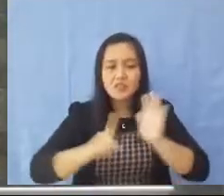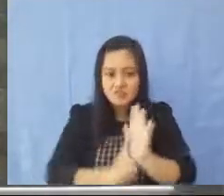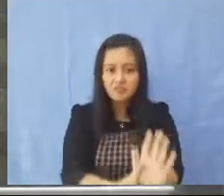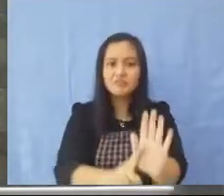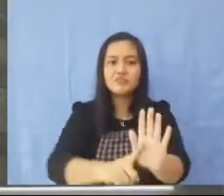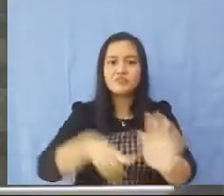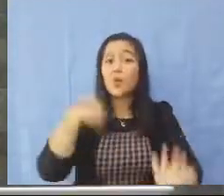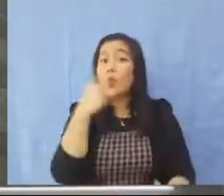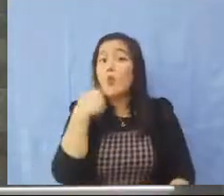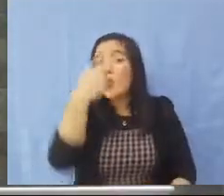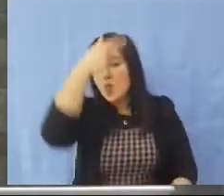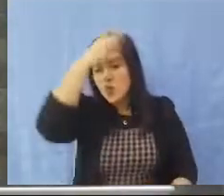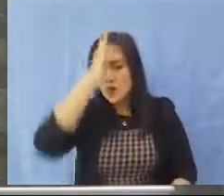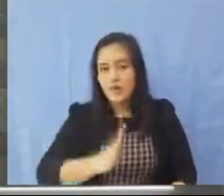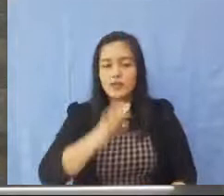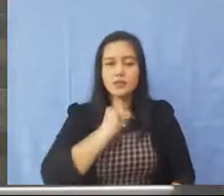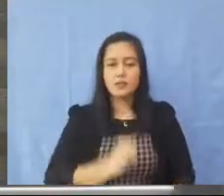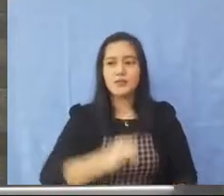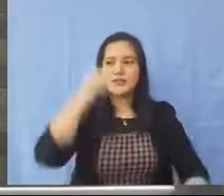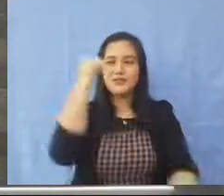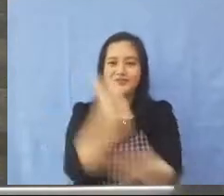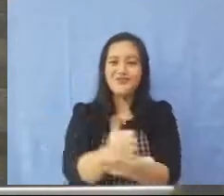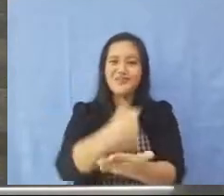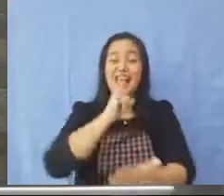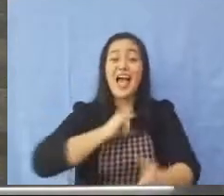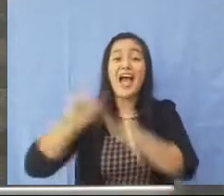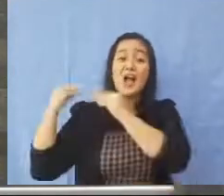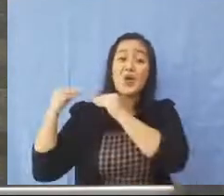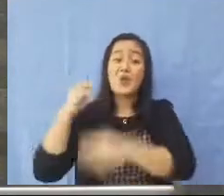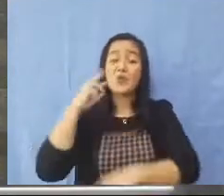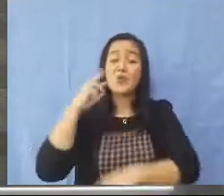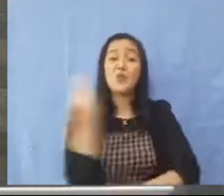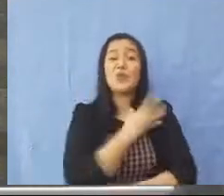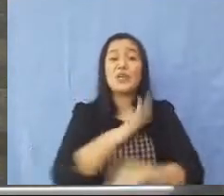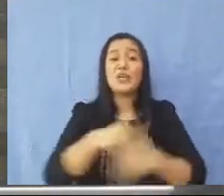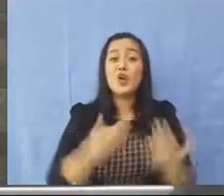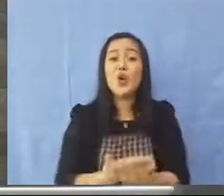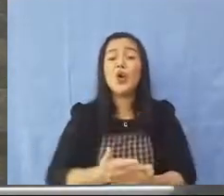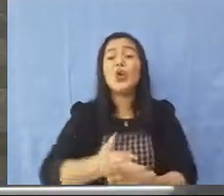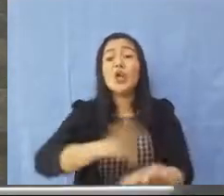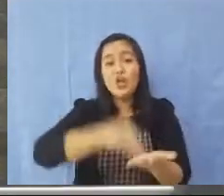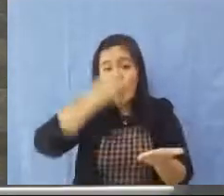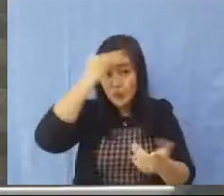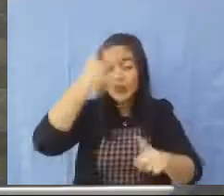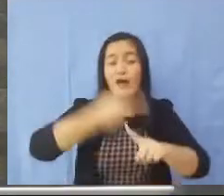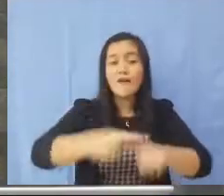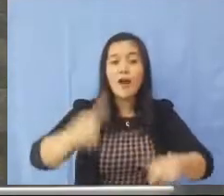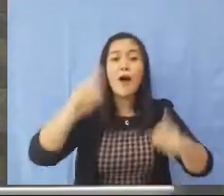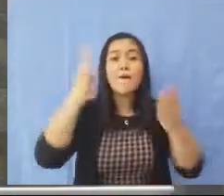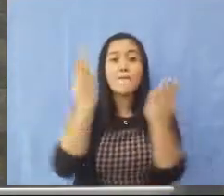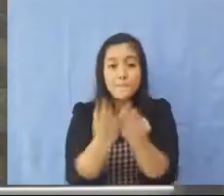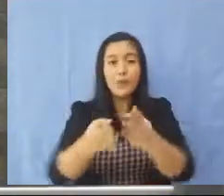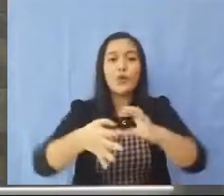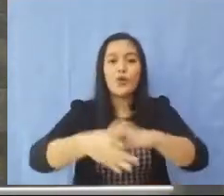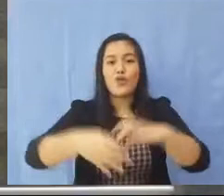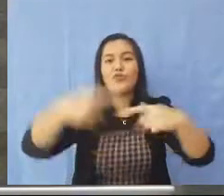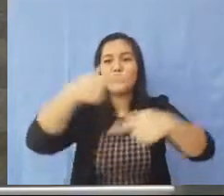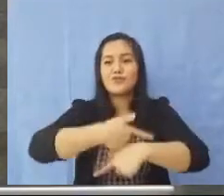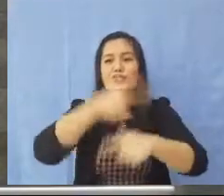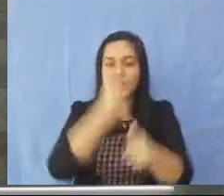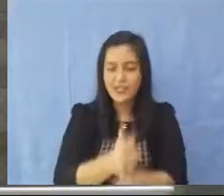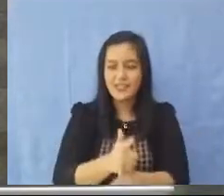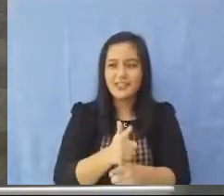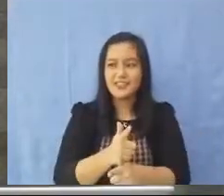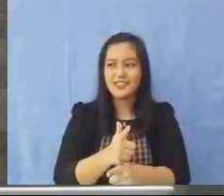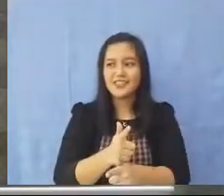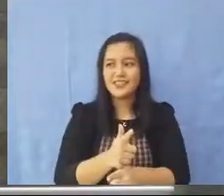I hope meron po kayo natutunan sa pag-aaral po natin sa book of Genesis. And again, para sa inyong Bible student, lalo sa mga BSID first year,